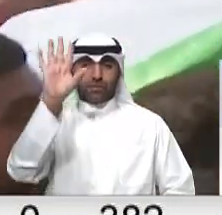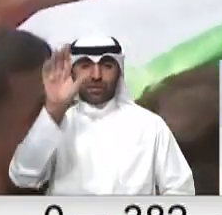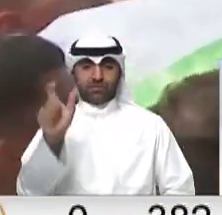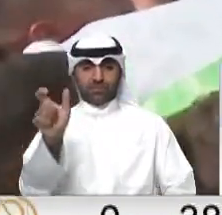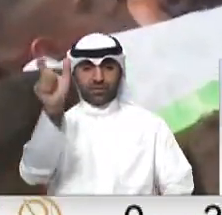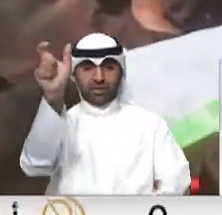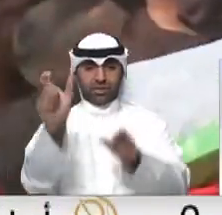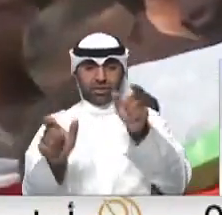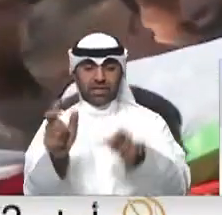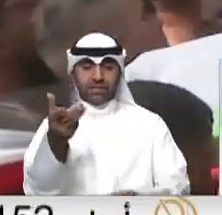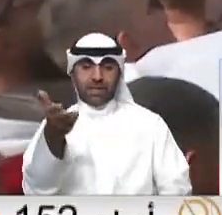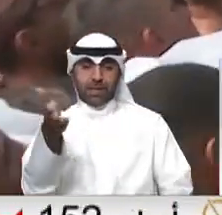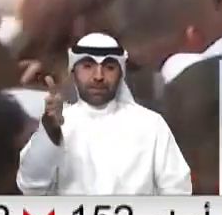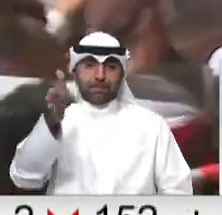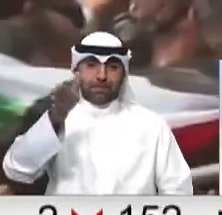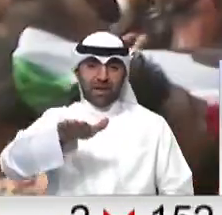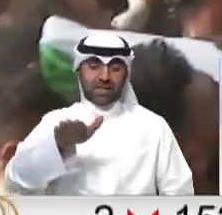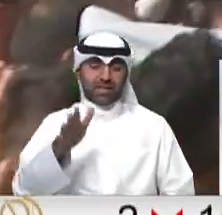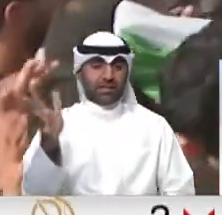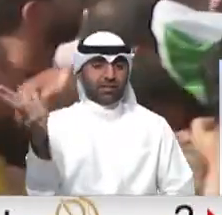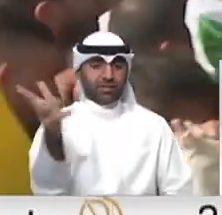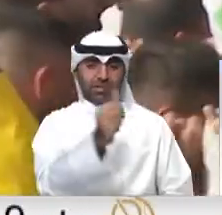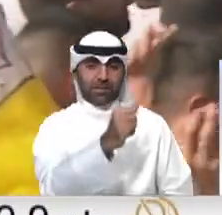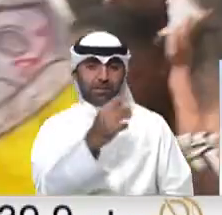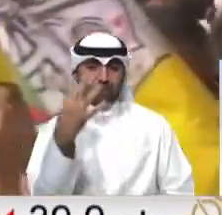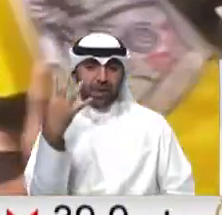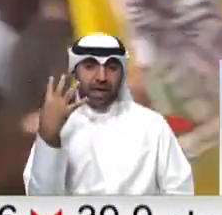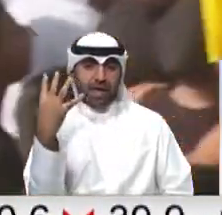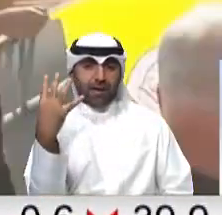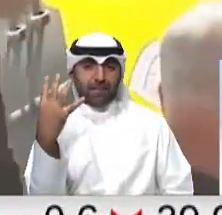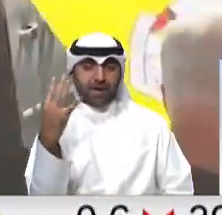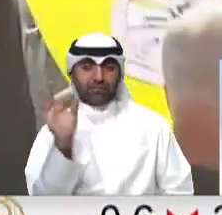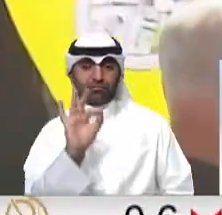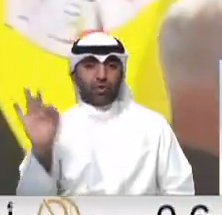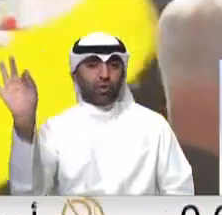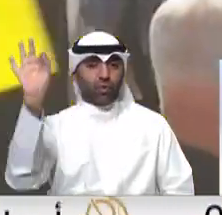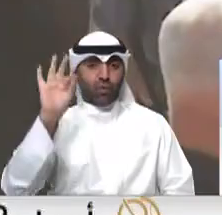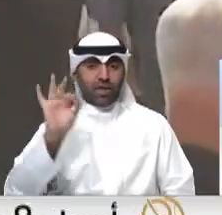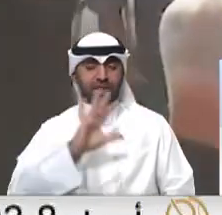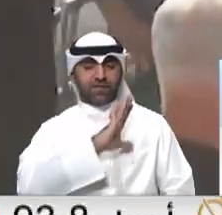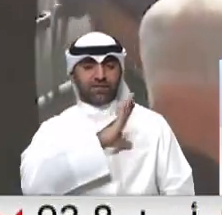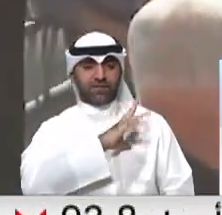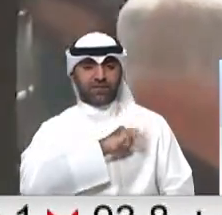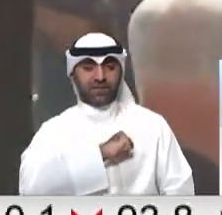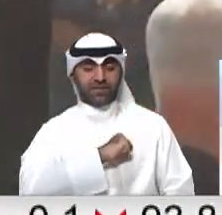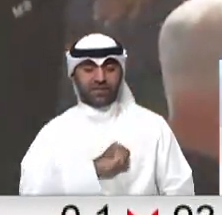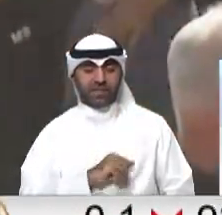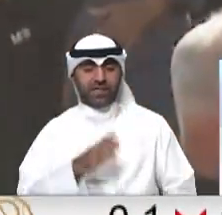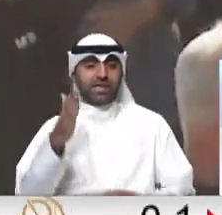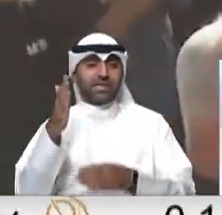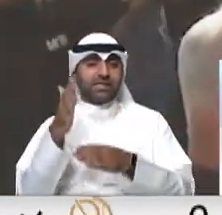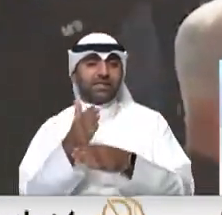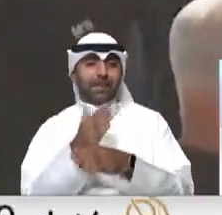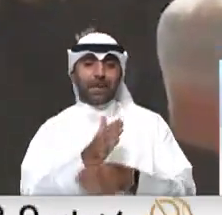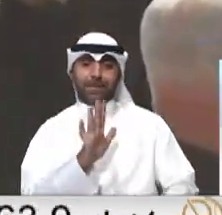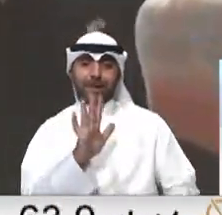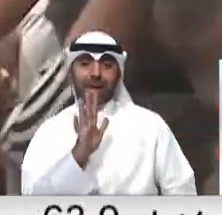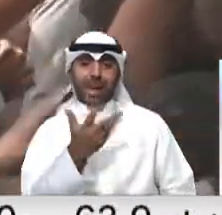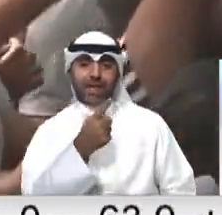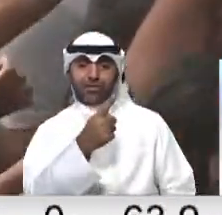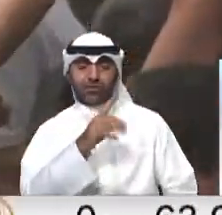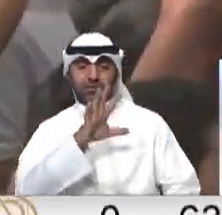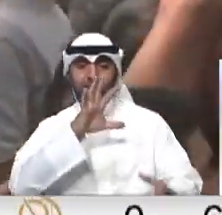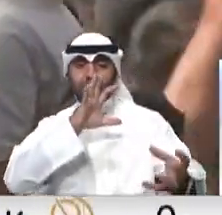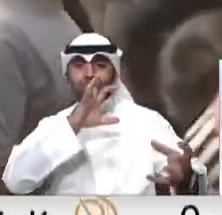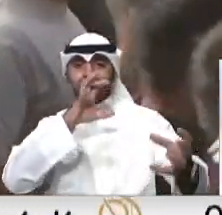ساعة رحلوا برصاص قوات الاحتلال التي لا تتردد بالضغط على الزناد. ففي بلدة زواتا شمال غرب نابلس